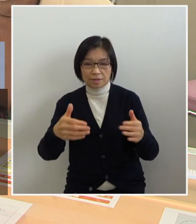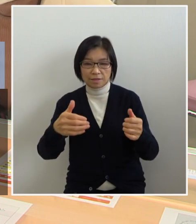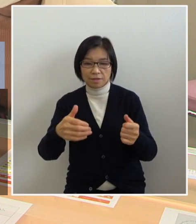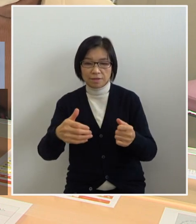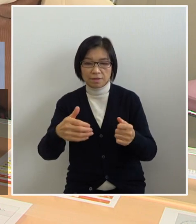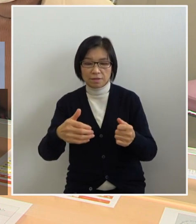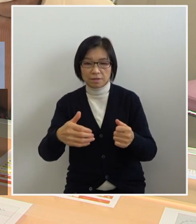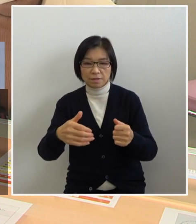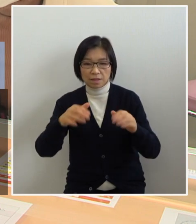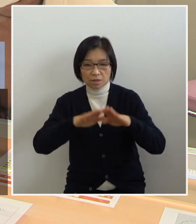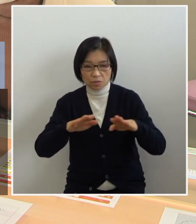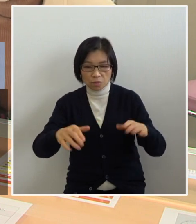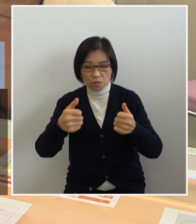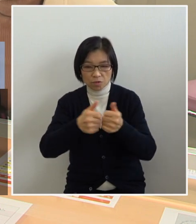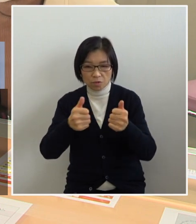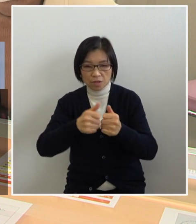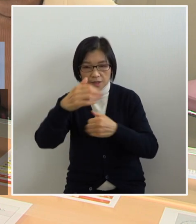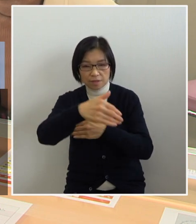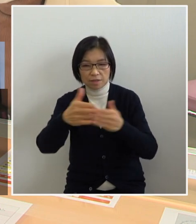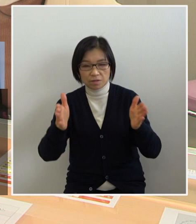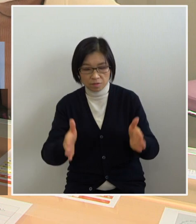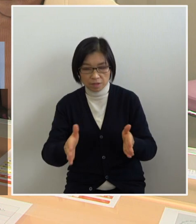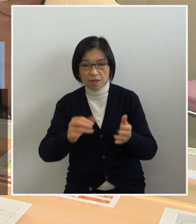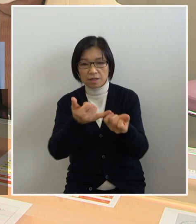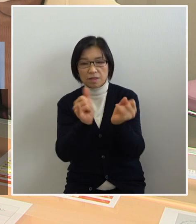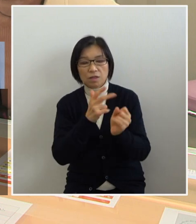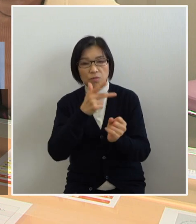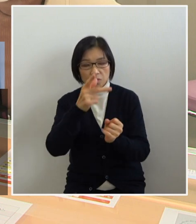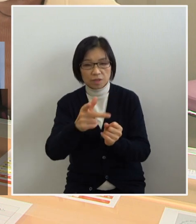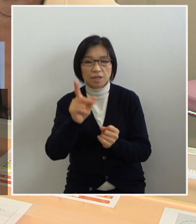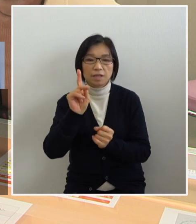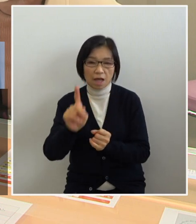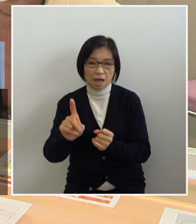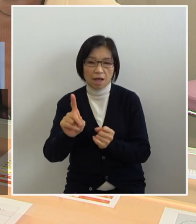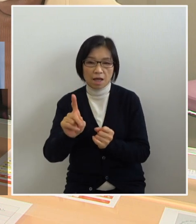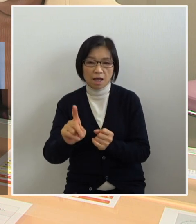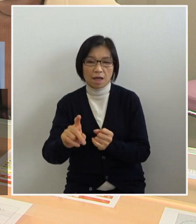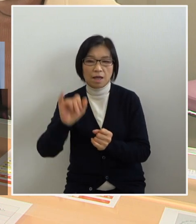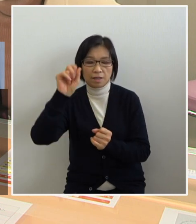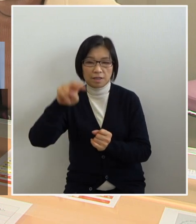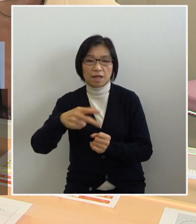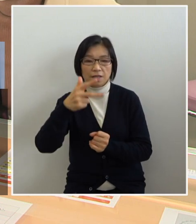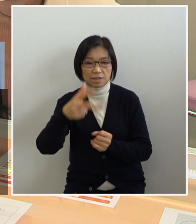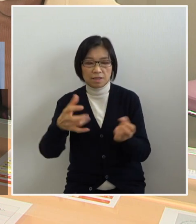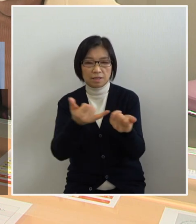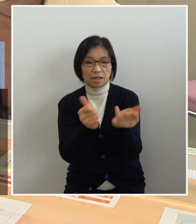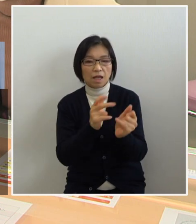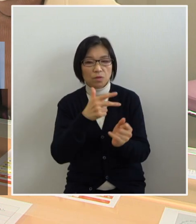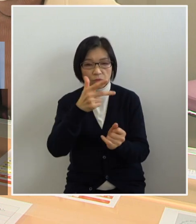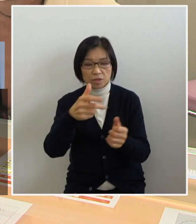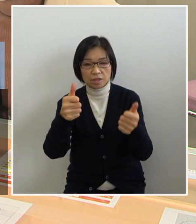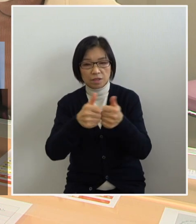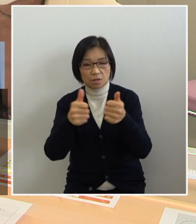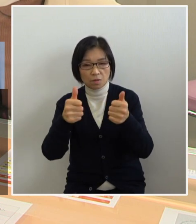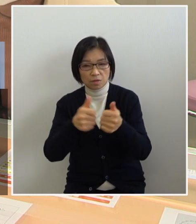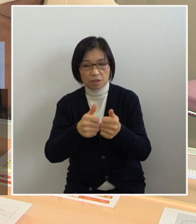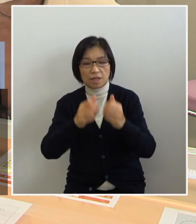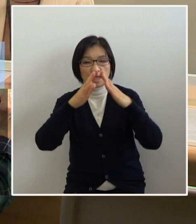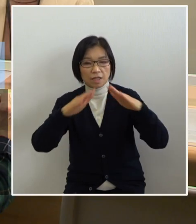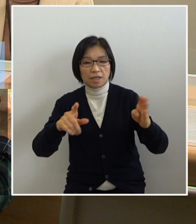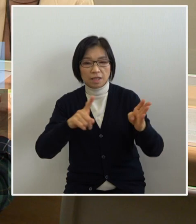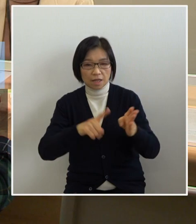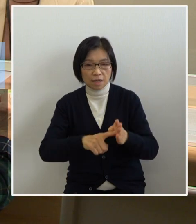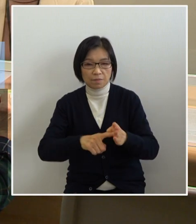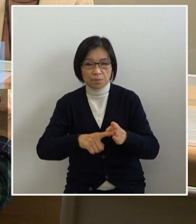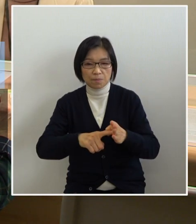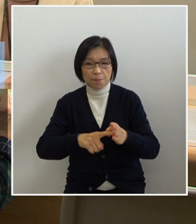会福祉課などの関係課、伊那市社会福祉協議会、障害者総合